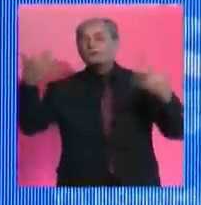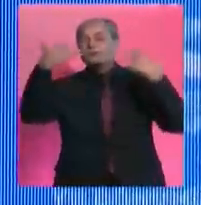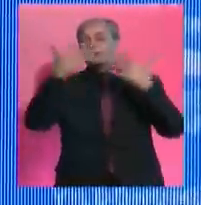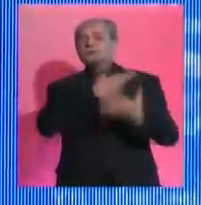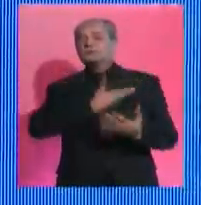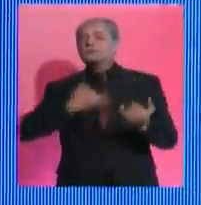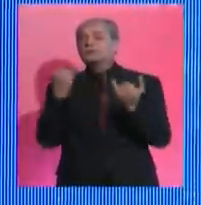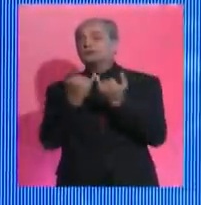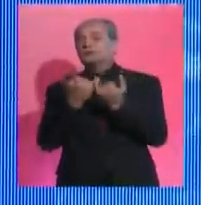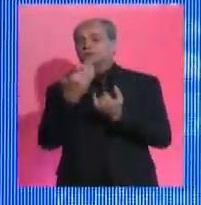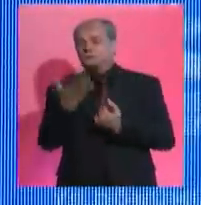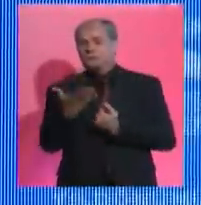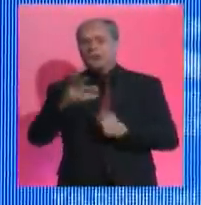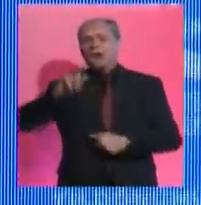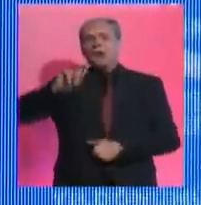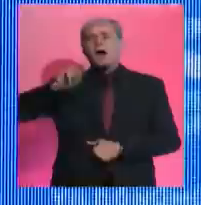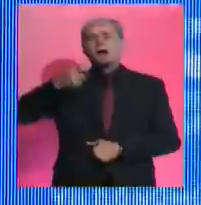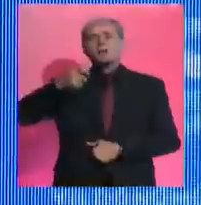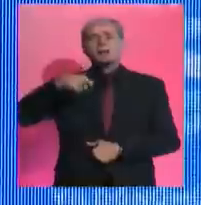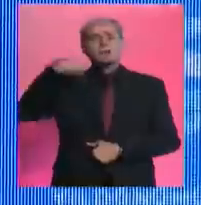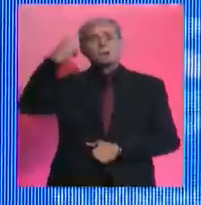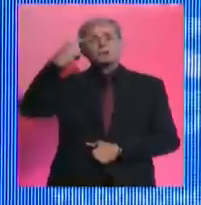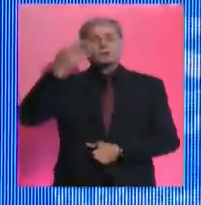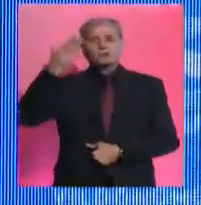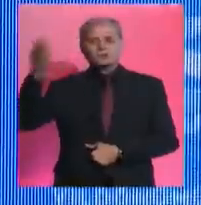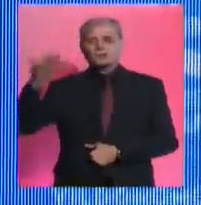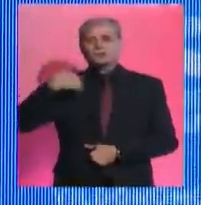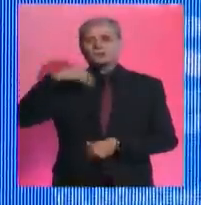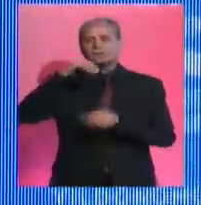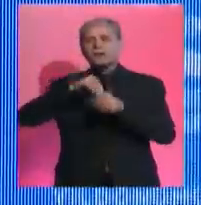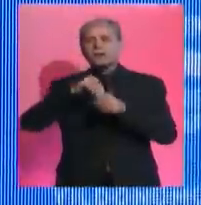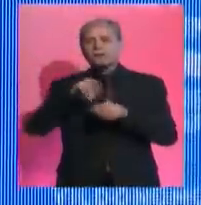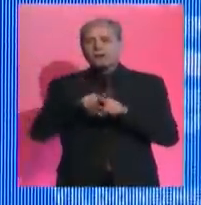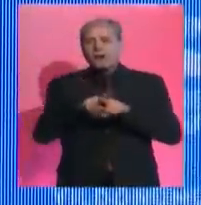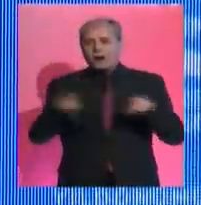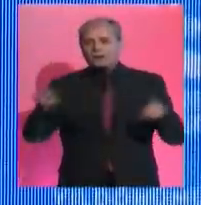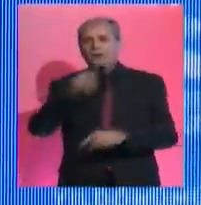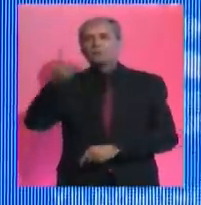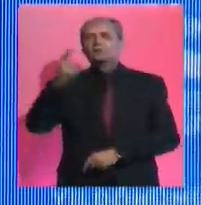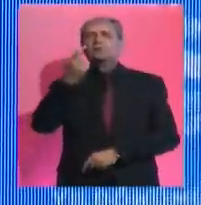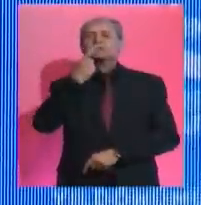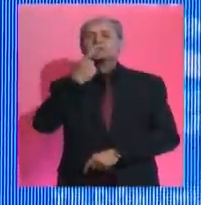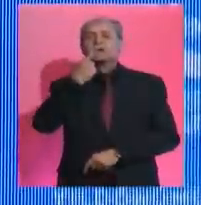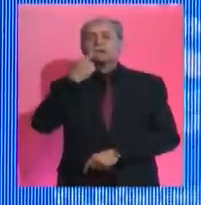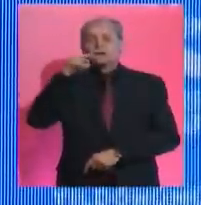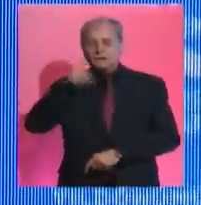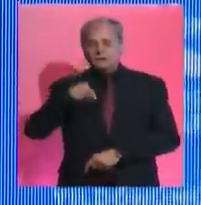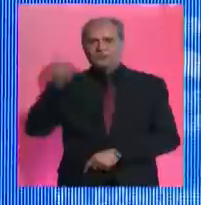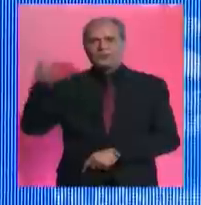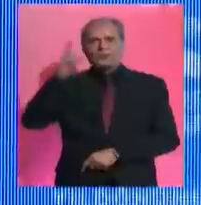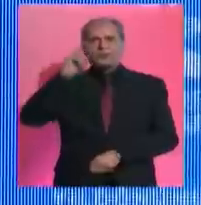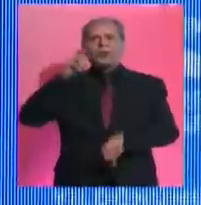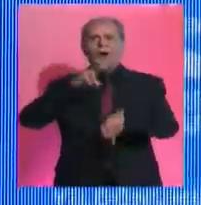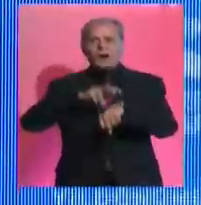kardeşlerim merhum Necmettin Erbakan'ın aramızdan ayrılışının 10'uncu yıl dönümünde onun